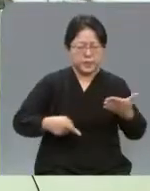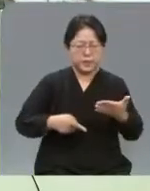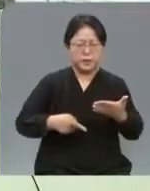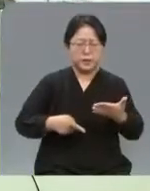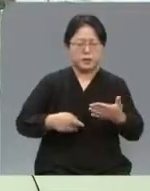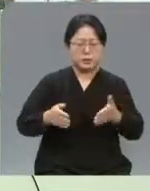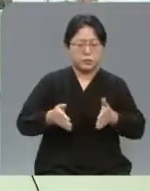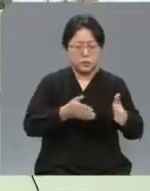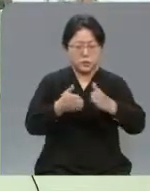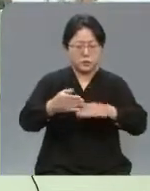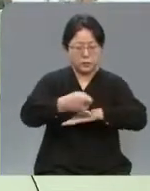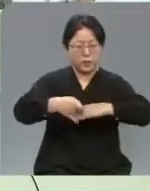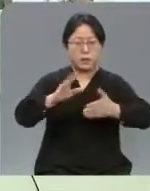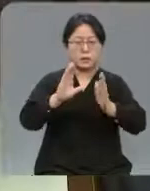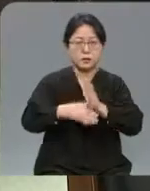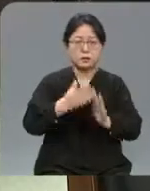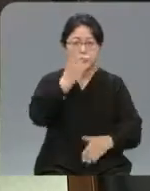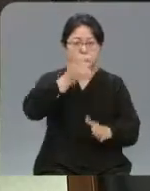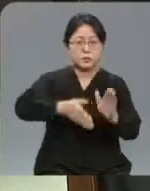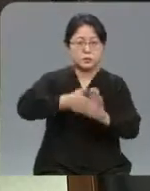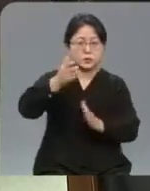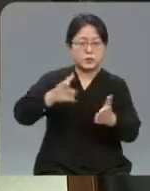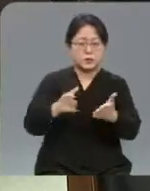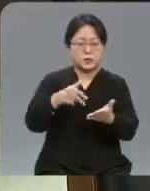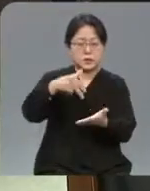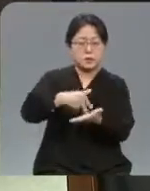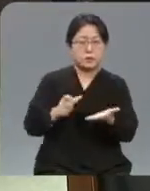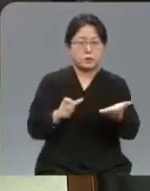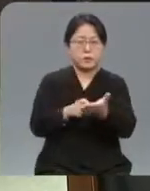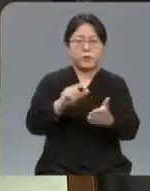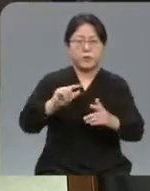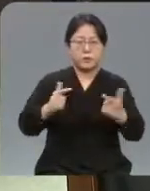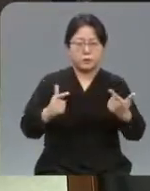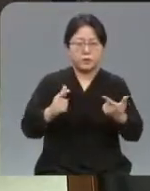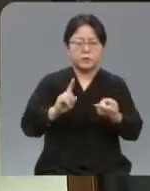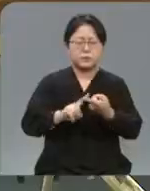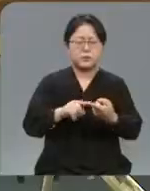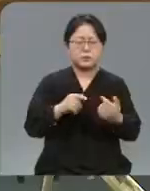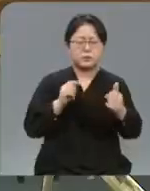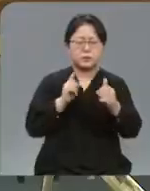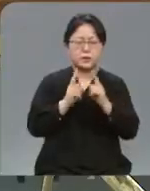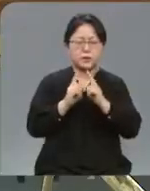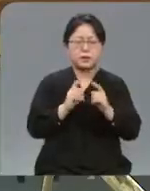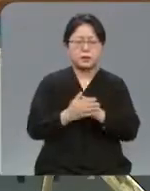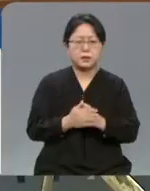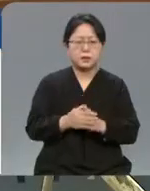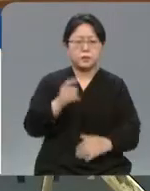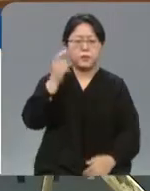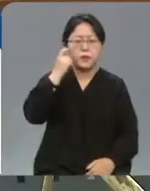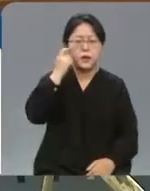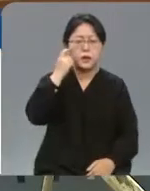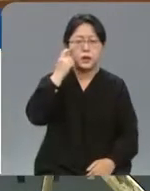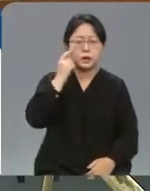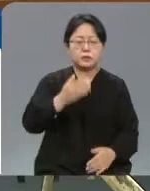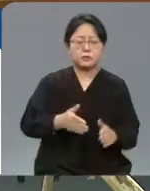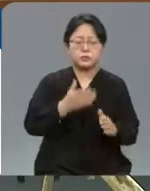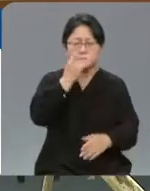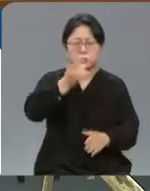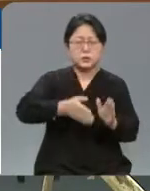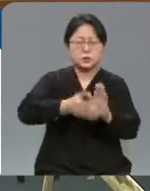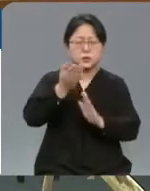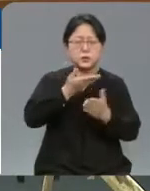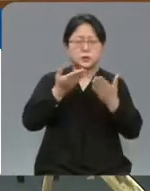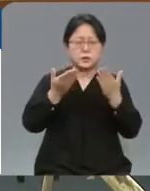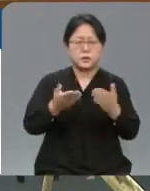결정 논의의 순천시 의견이 배제된 문 제 점 등을 지적했습니다 이 한없이 회생 위해서 이게 된다던